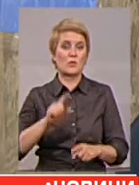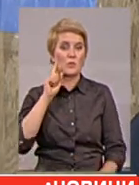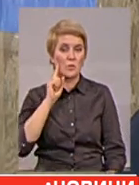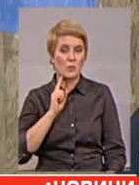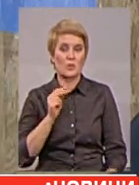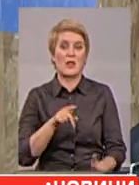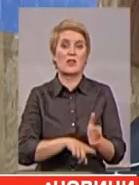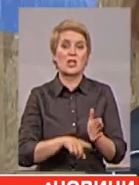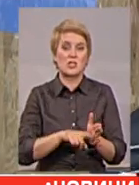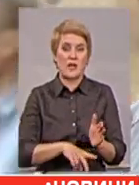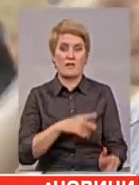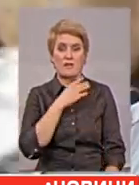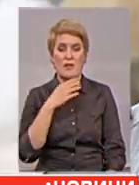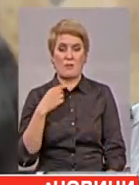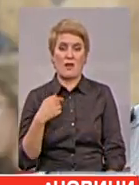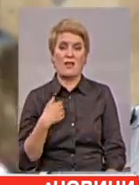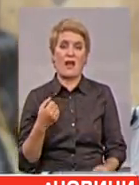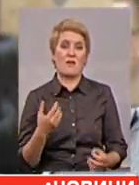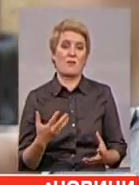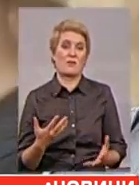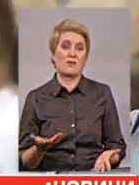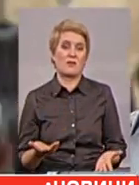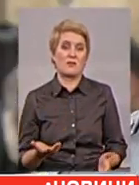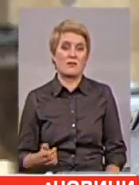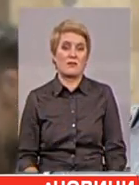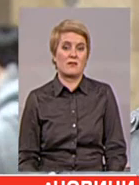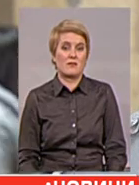і дешевше набагато. Ну я все-таки, ви знаєте, більше